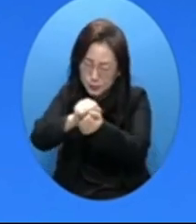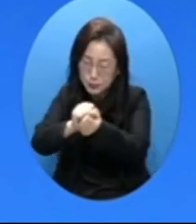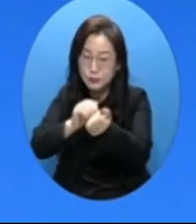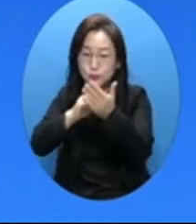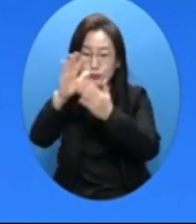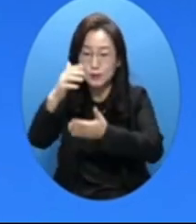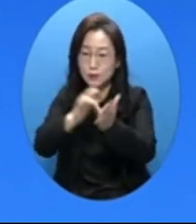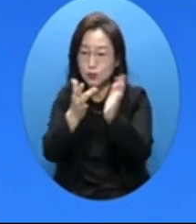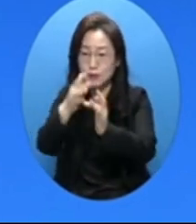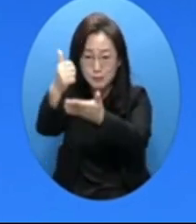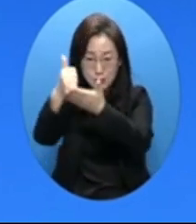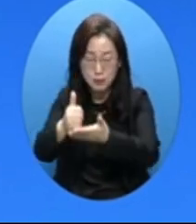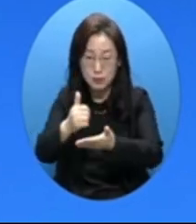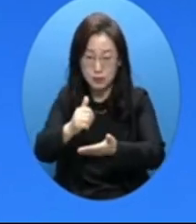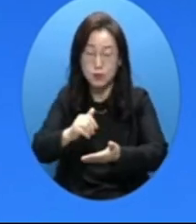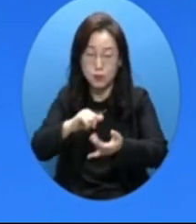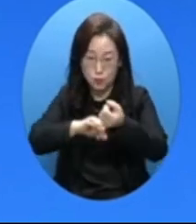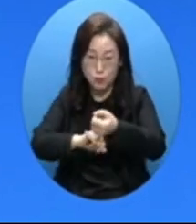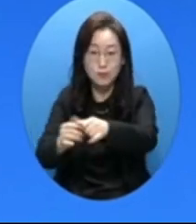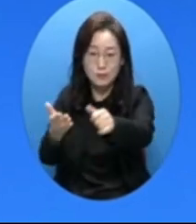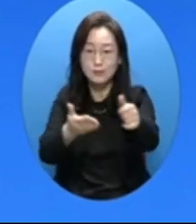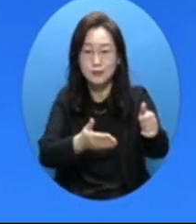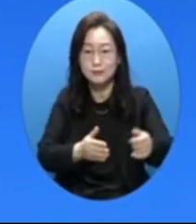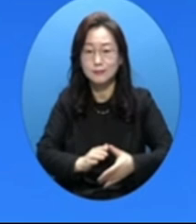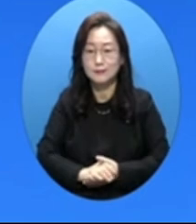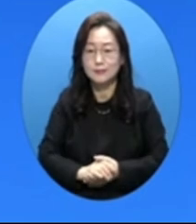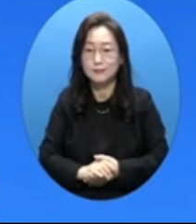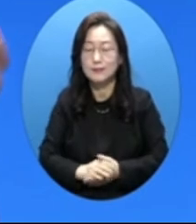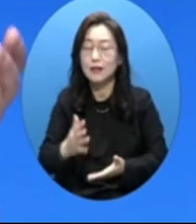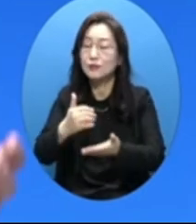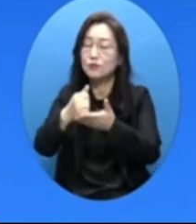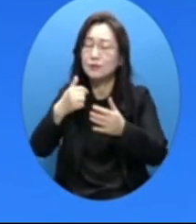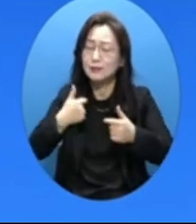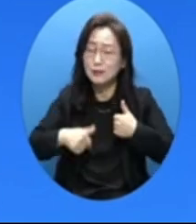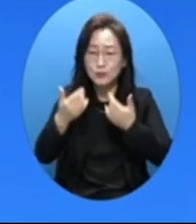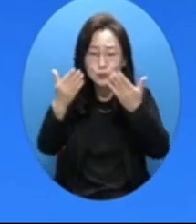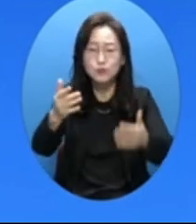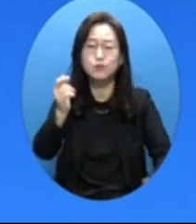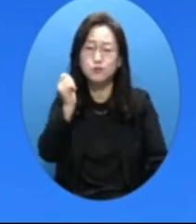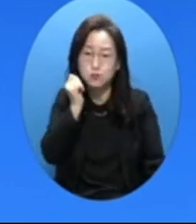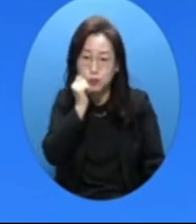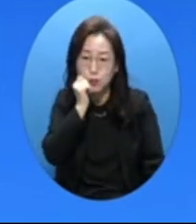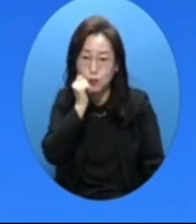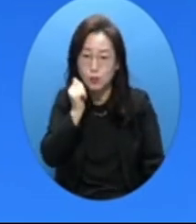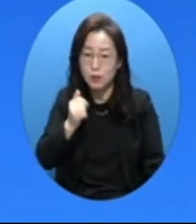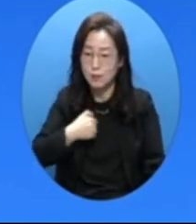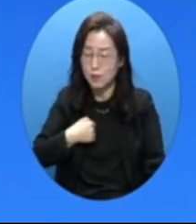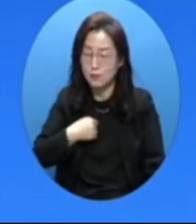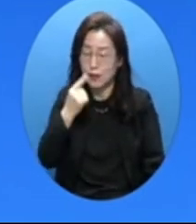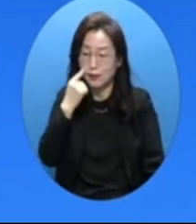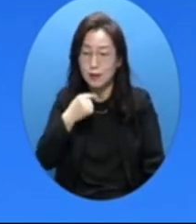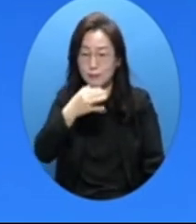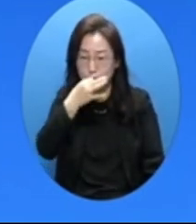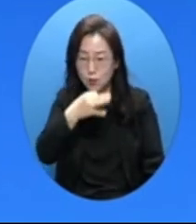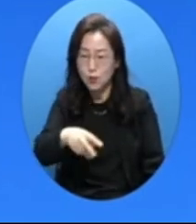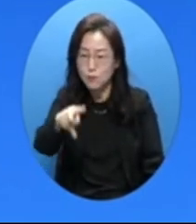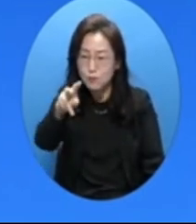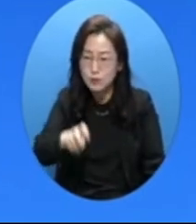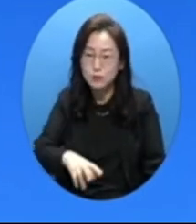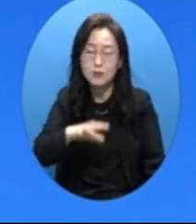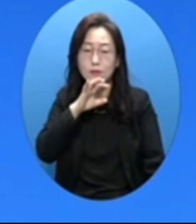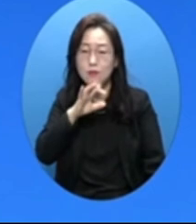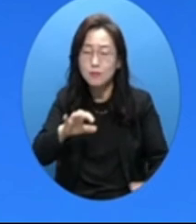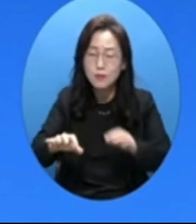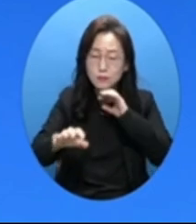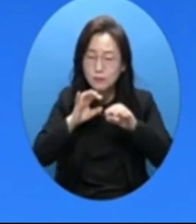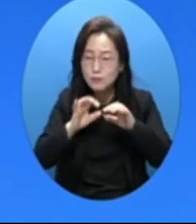여러분보다 되기를 주님의 이름으로 축원합니다 주님을 기쁘시게 하지 못한 건 내면 가진 탐욕 미움 원망